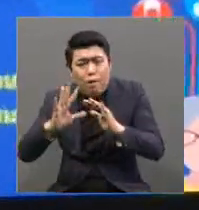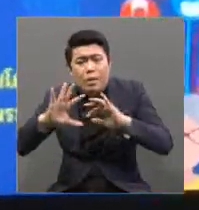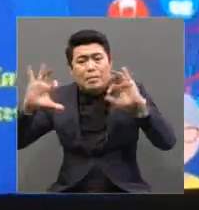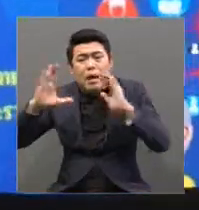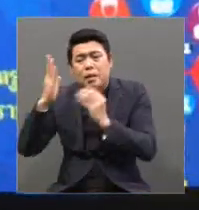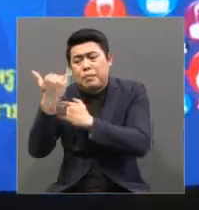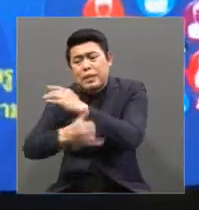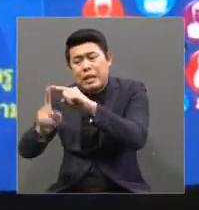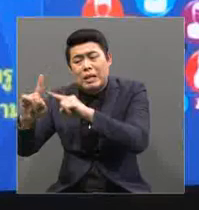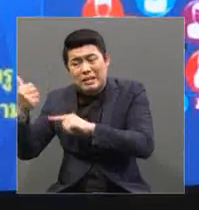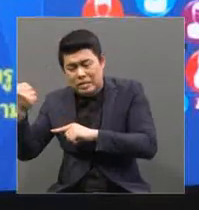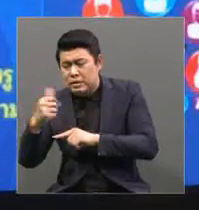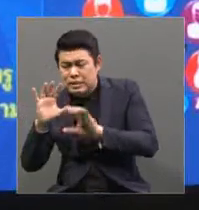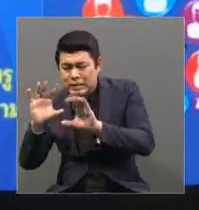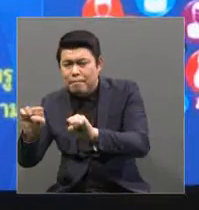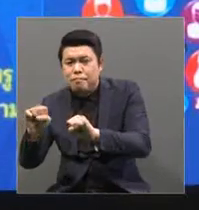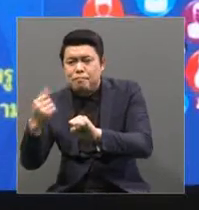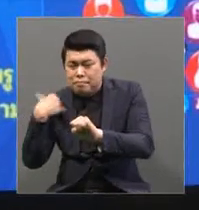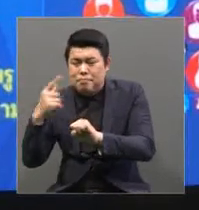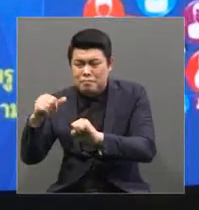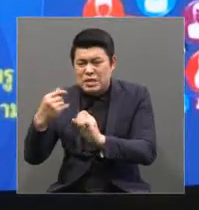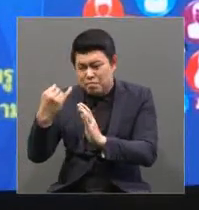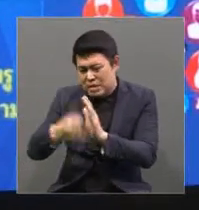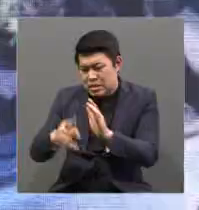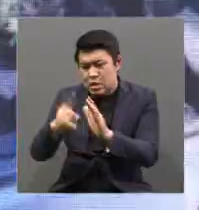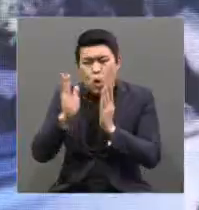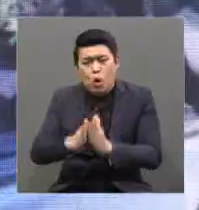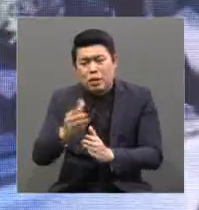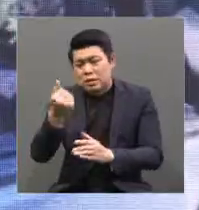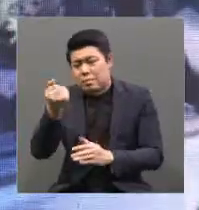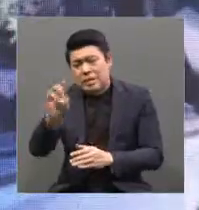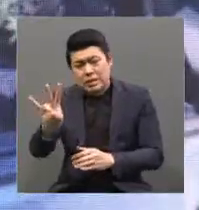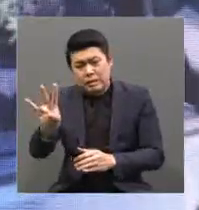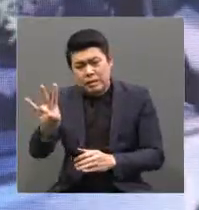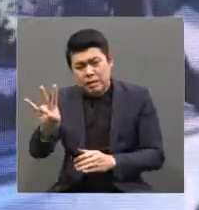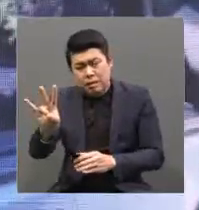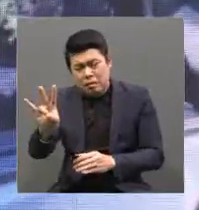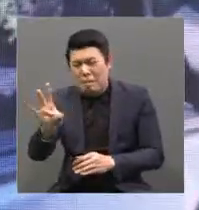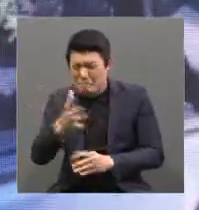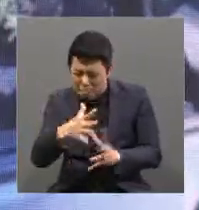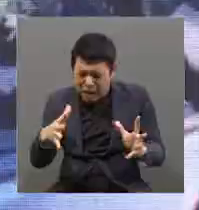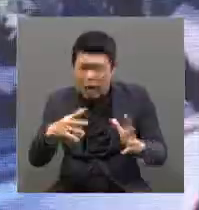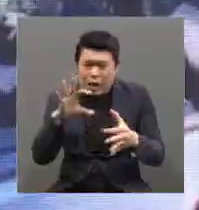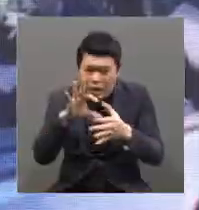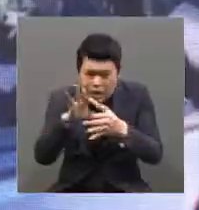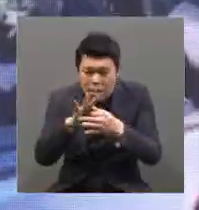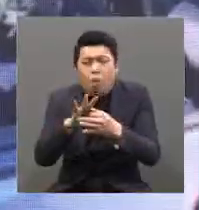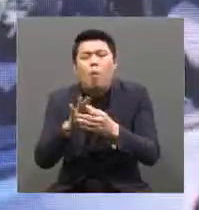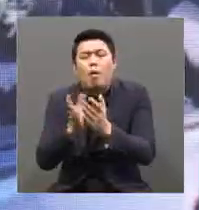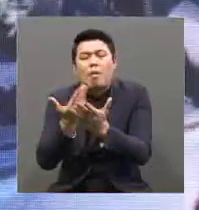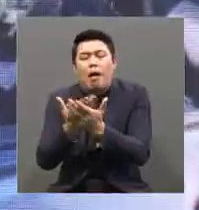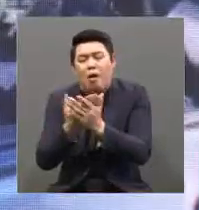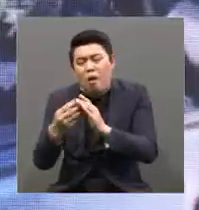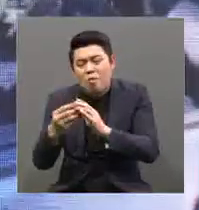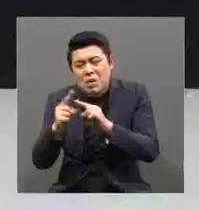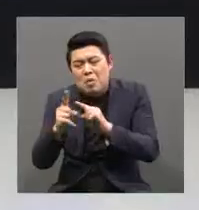บาลต่างประเทศออกหมายจับไว้คือประเทศต้นทางเขามีหมายจับอยู่เนี่ย17รายแล้วส่วนใหญ่เป็นคดีเกี่ยวกับแชร์ลูกโซ่และช่อ